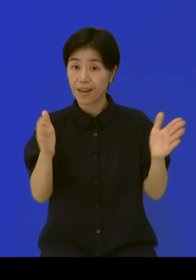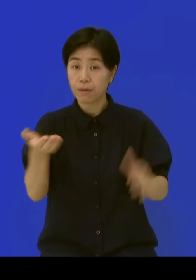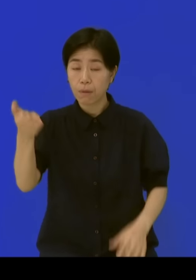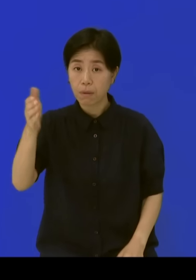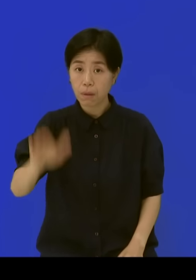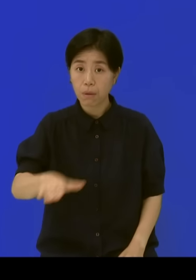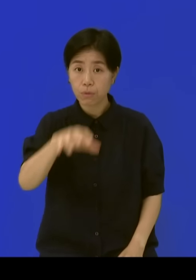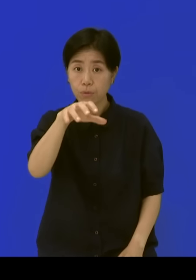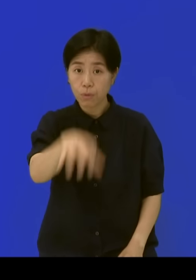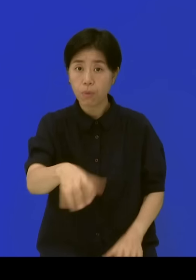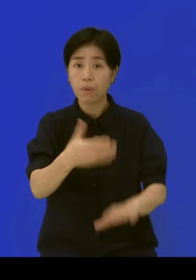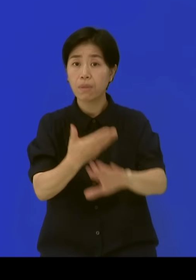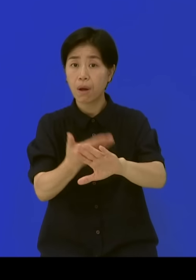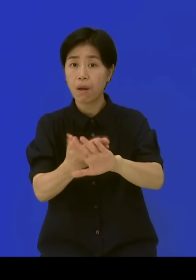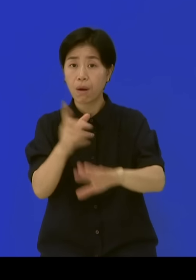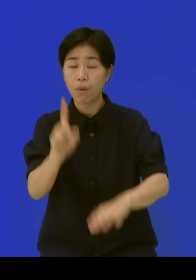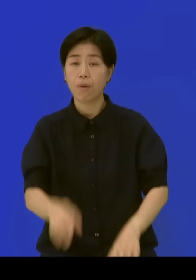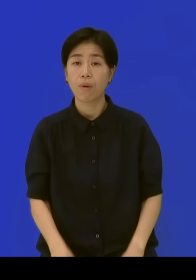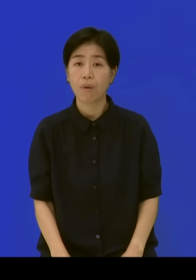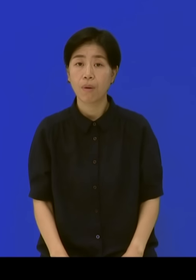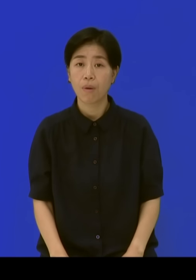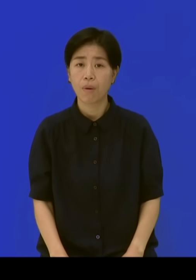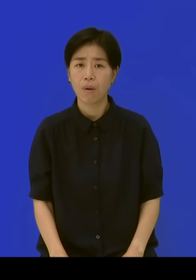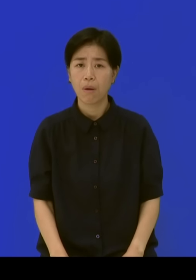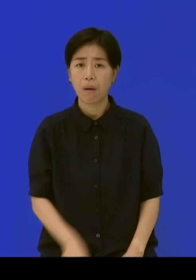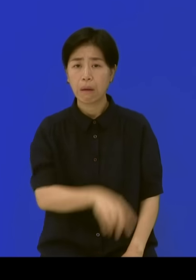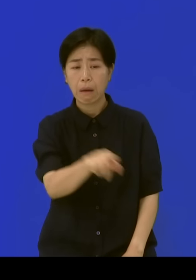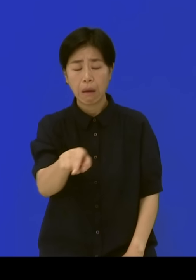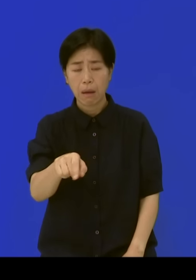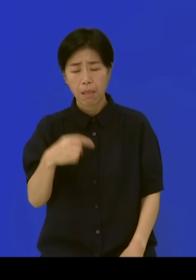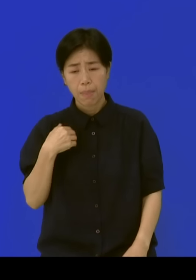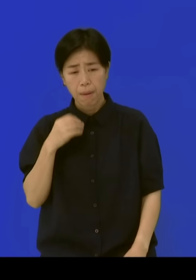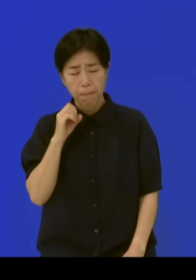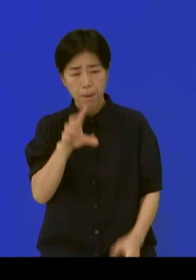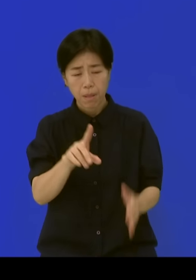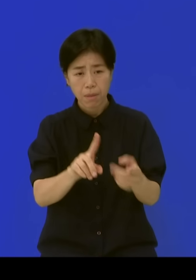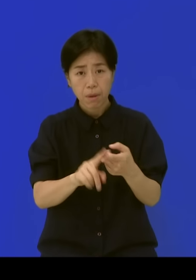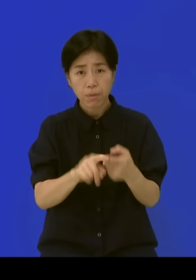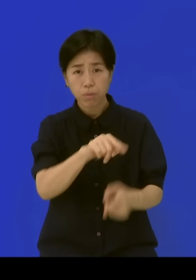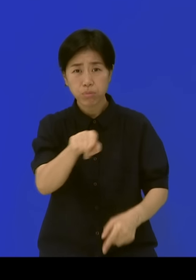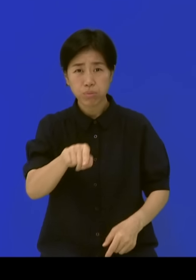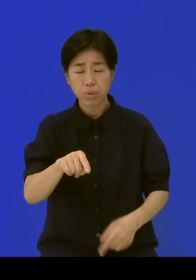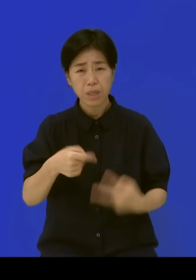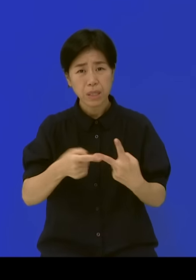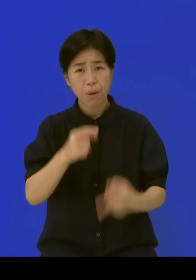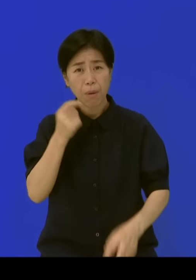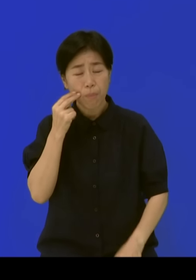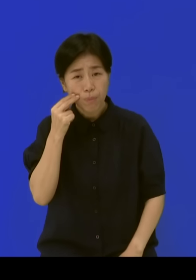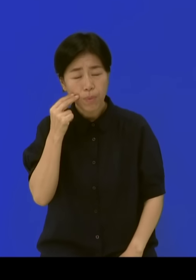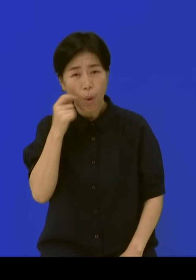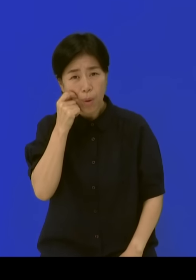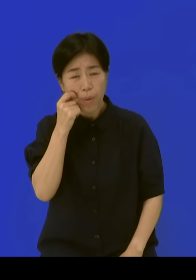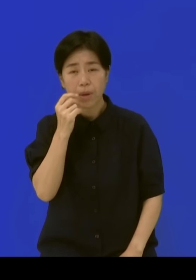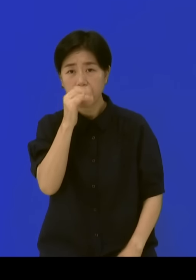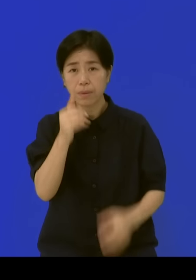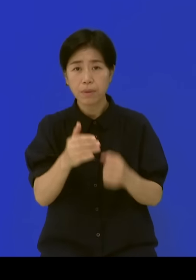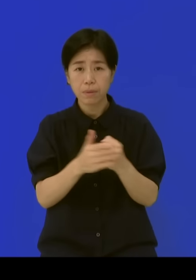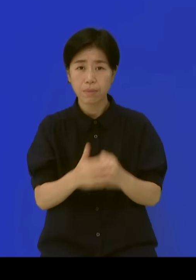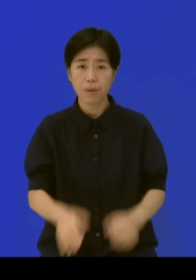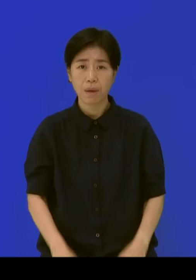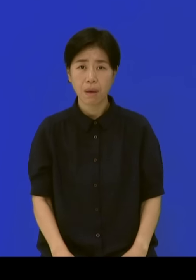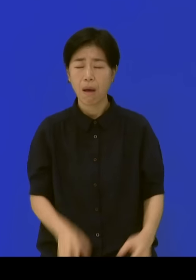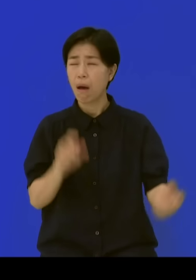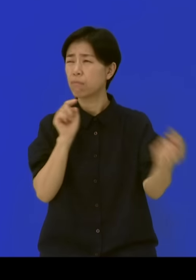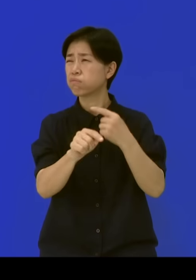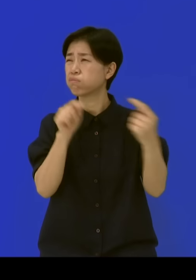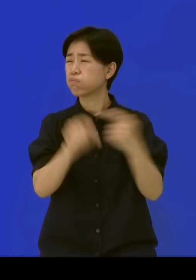현장은 말귀를 못 알아듣는다고 생각해서 화가 나기도 하고 네. 그리고 소통이 안 되니까 뒤에 빌리는 환자들 때문에